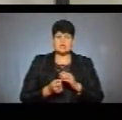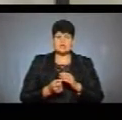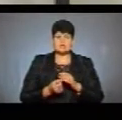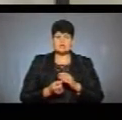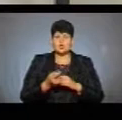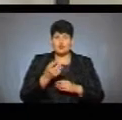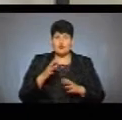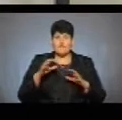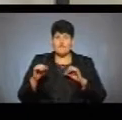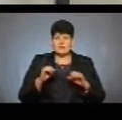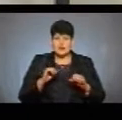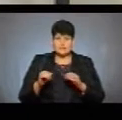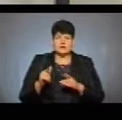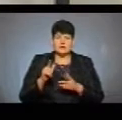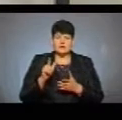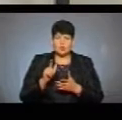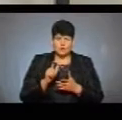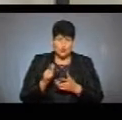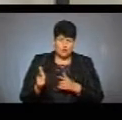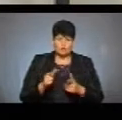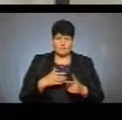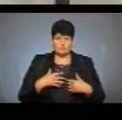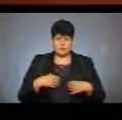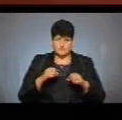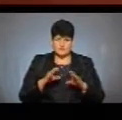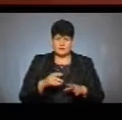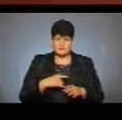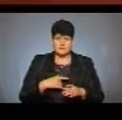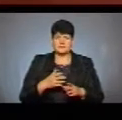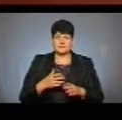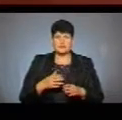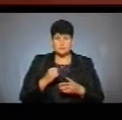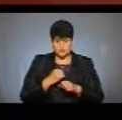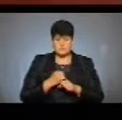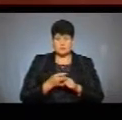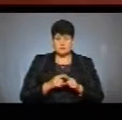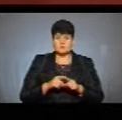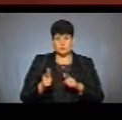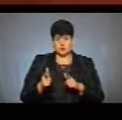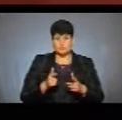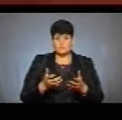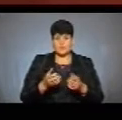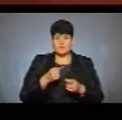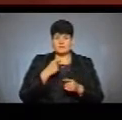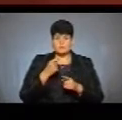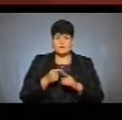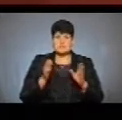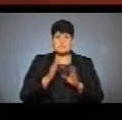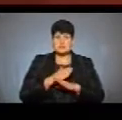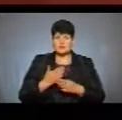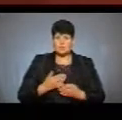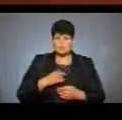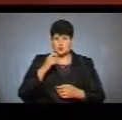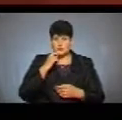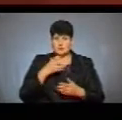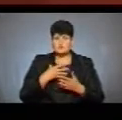які були готові пожертвувати собою і в певний момент склали ту пожертву, ми готові брати відповідальність за долю країни в свої руки, а саме за